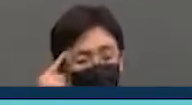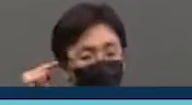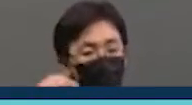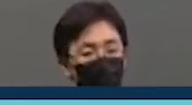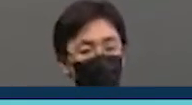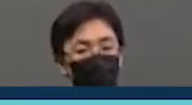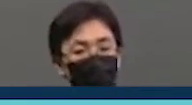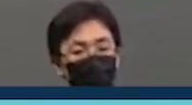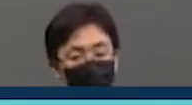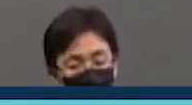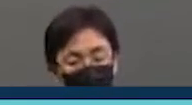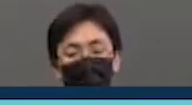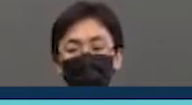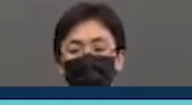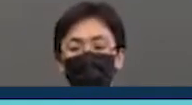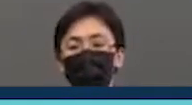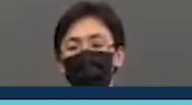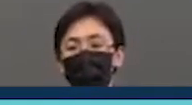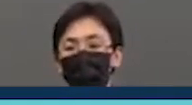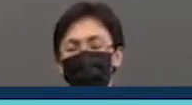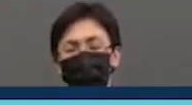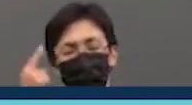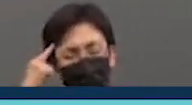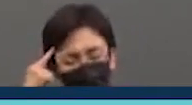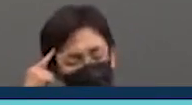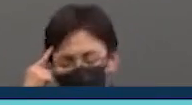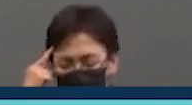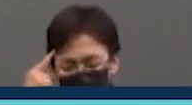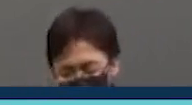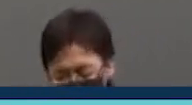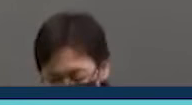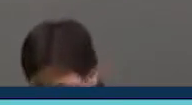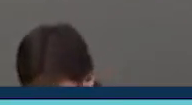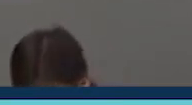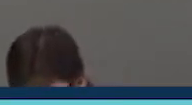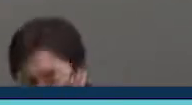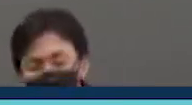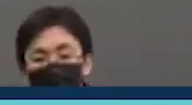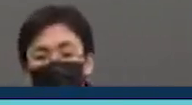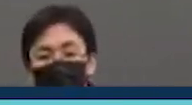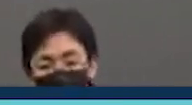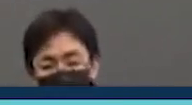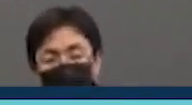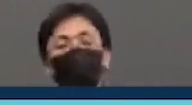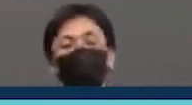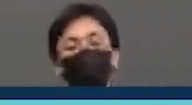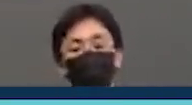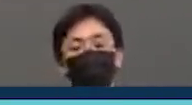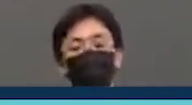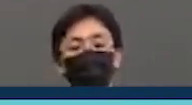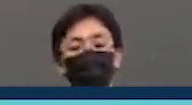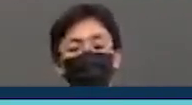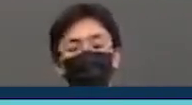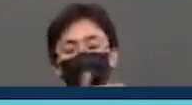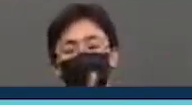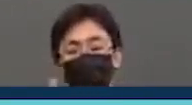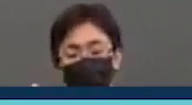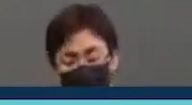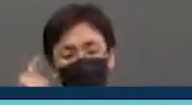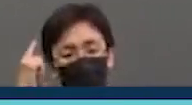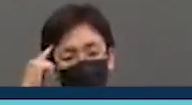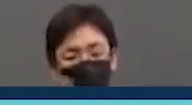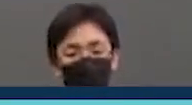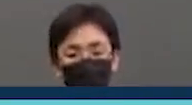พัฒนาความรู้ในด้านต่างๆในการป้องกันปัญหายาเสพติดให้กับเยาวชนเพื่อเป็นรากฐานที่สำคัญในการแก้ไขปัญหายาเสพติ